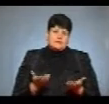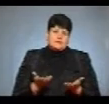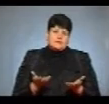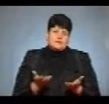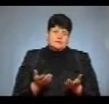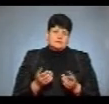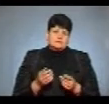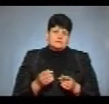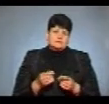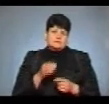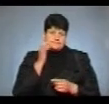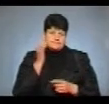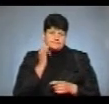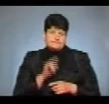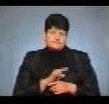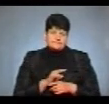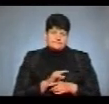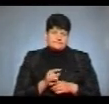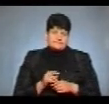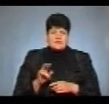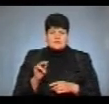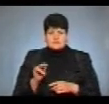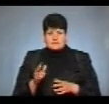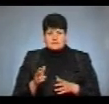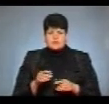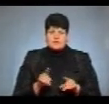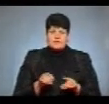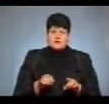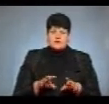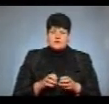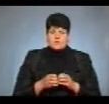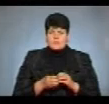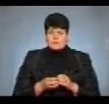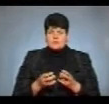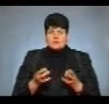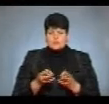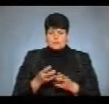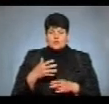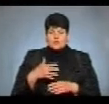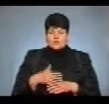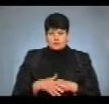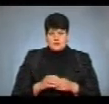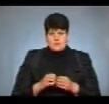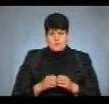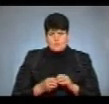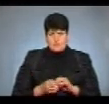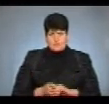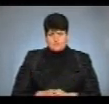якихось маніпуляцій цифрами. Для того, аби вирішувати проблему, потрібно розуміти проблему.